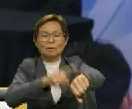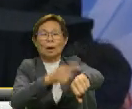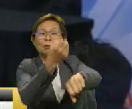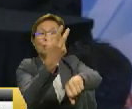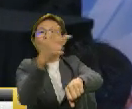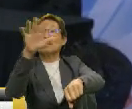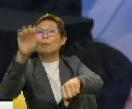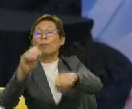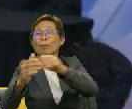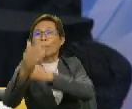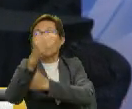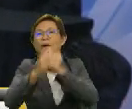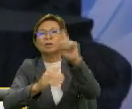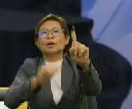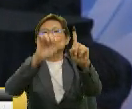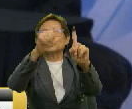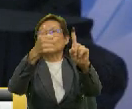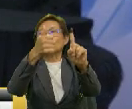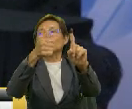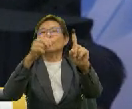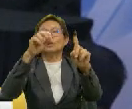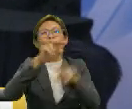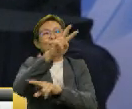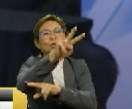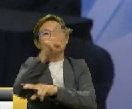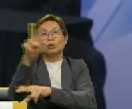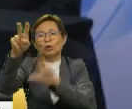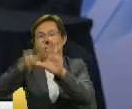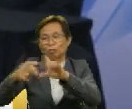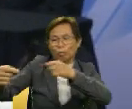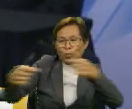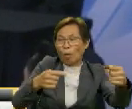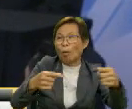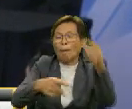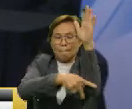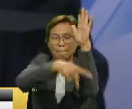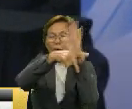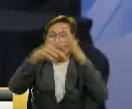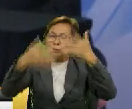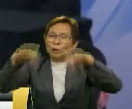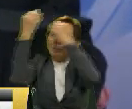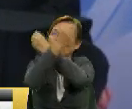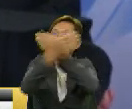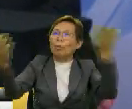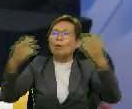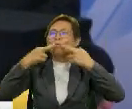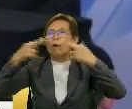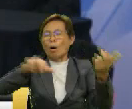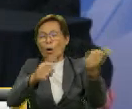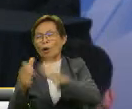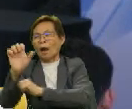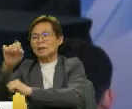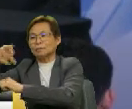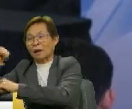jam 12.50 tadi, 110 daripada 220 kerusi yang dipertandingkan di Parlimen telah pun diumumkan secara rasmi oleh